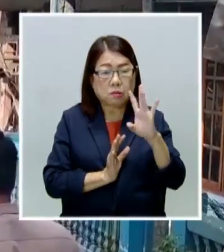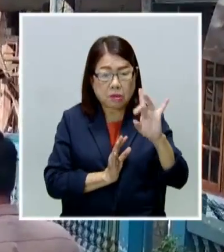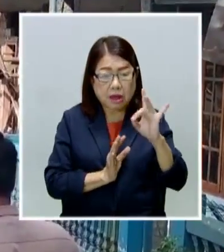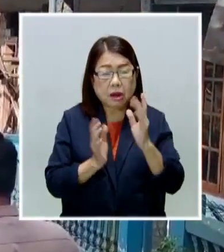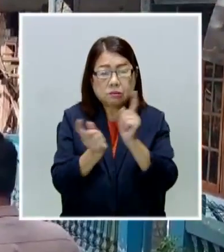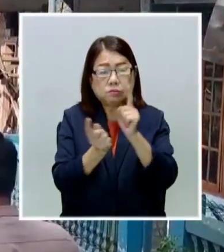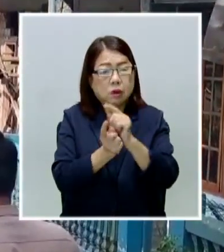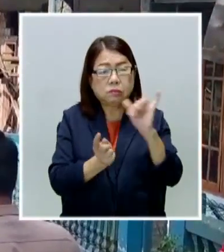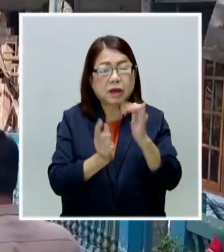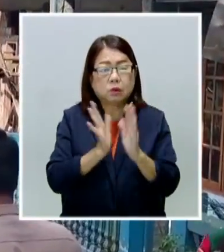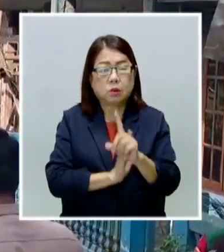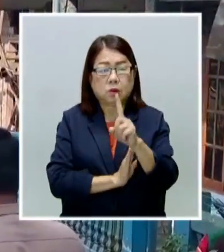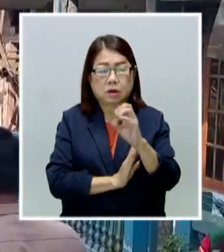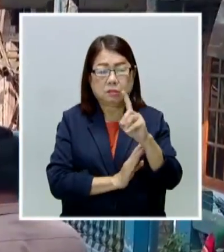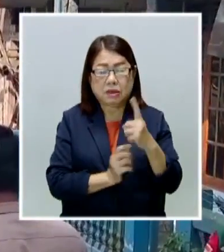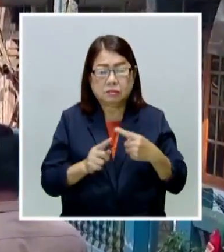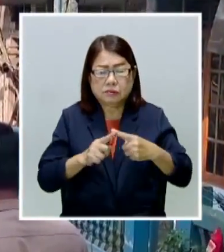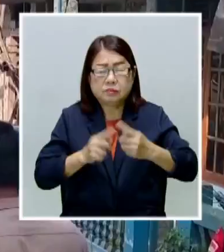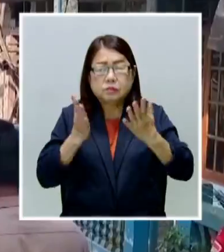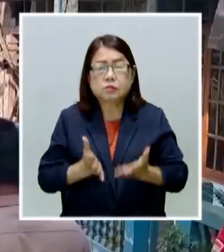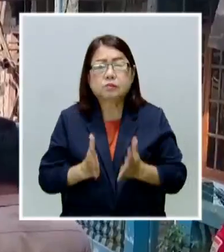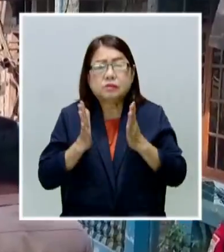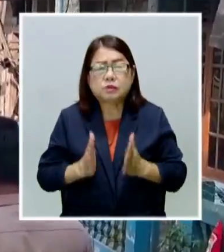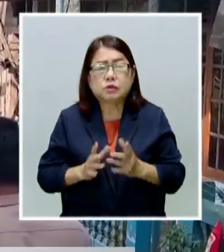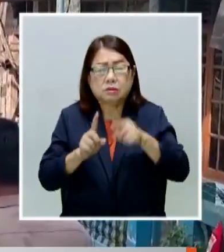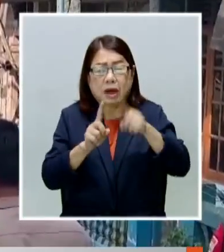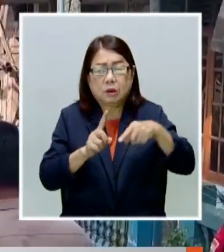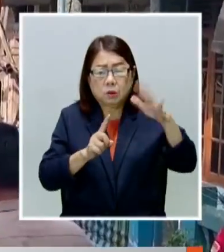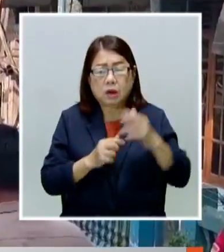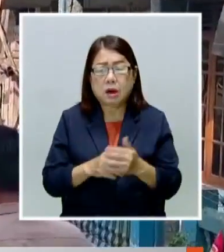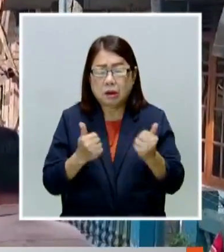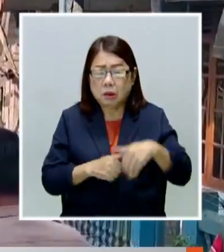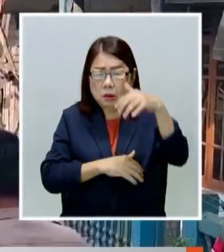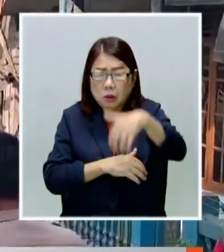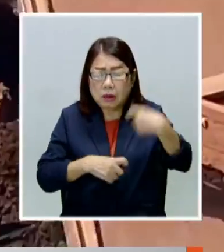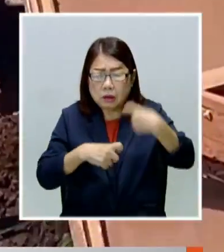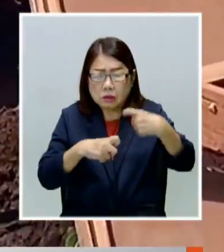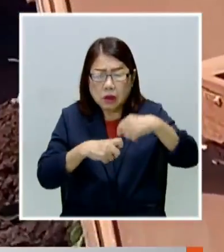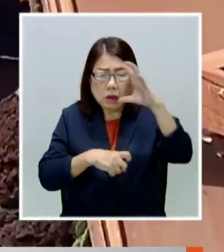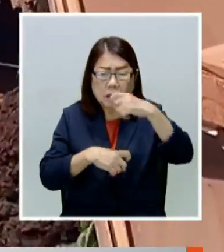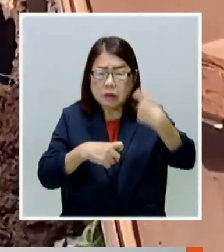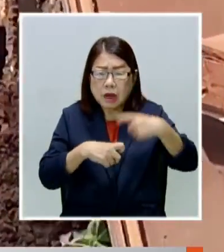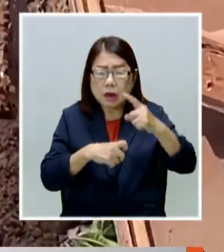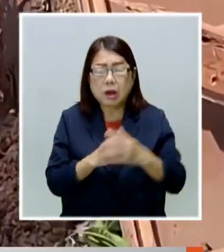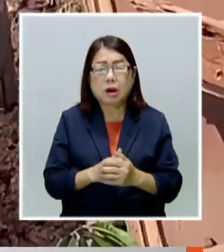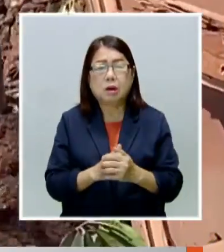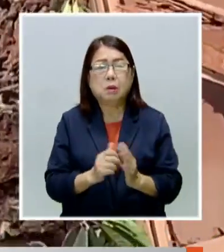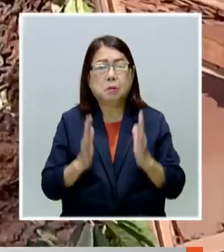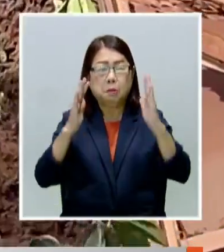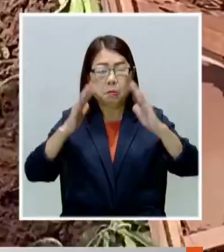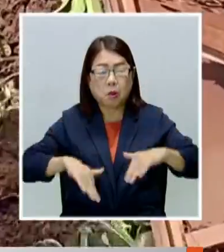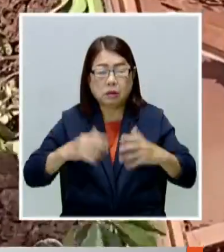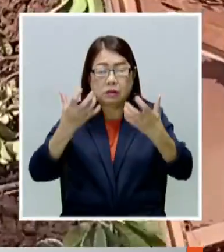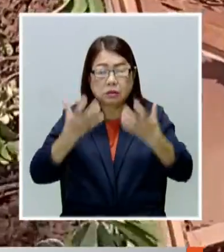าย151คนและบาดเจ็บมากกว่า 1,000 คนด้วยโดยสิ่งที่ทำให้การค้นหายากลำบากมากขึ้นก็คือซากปรักหักพังขนา